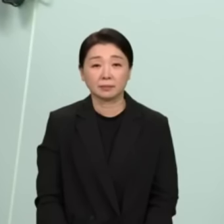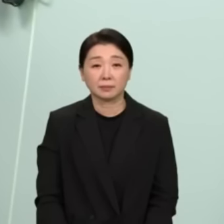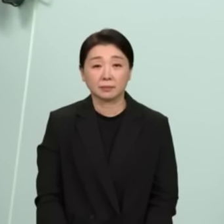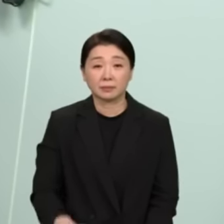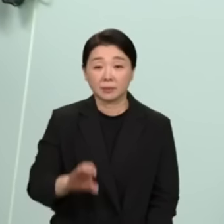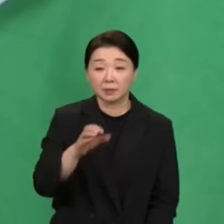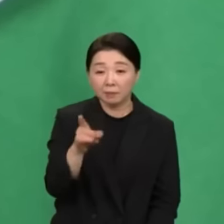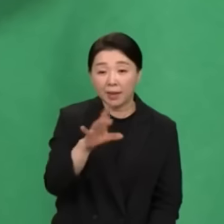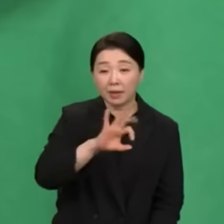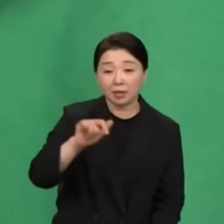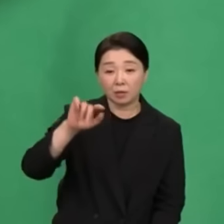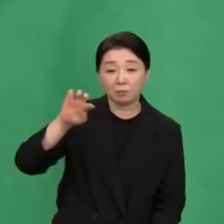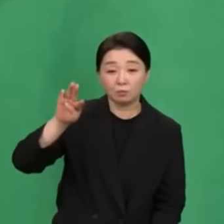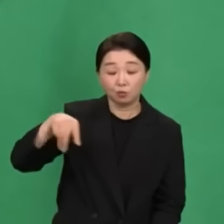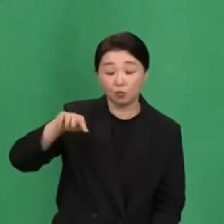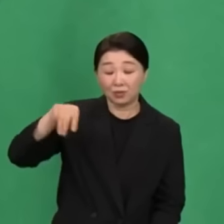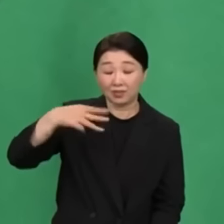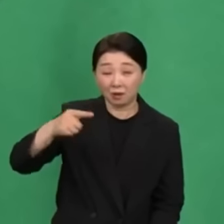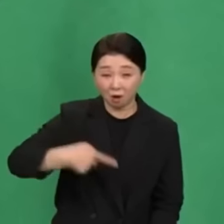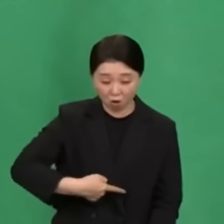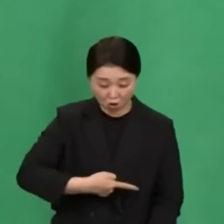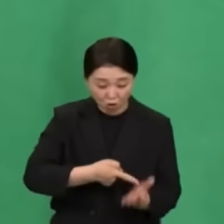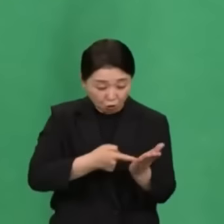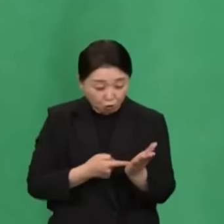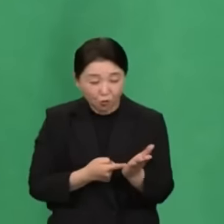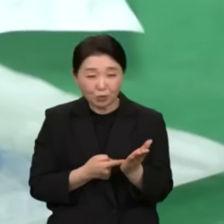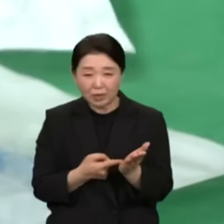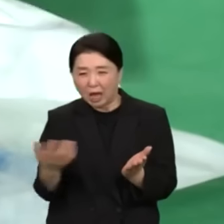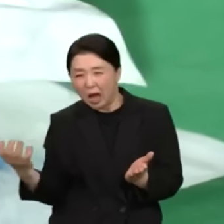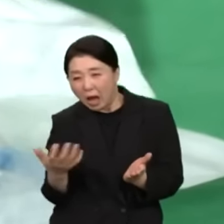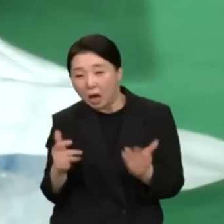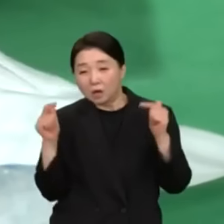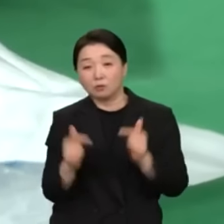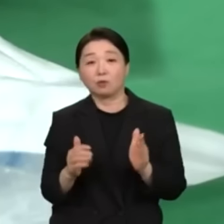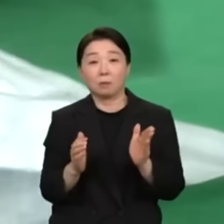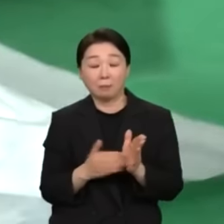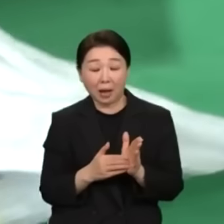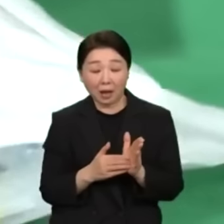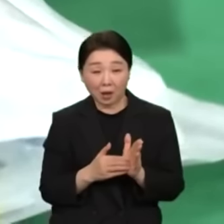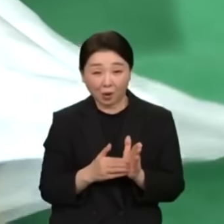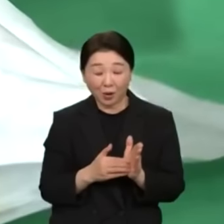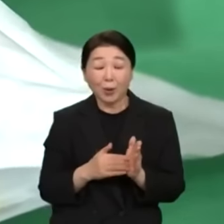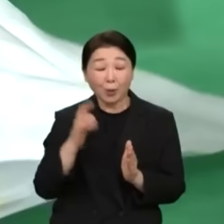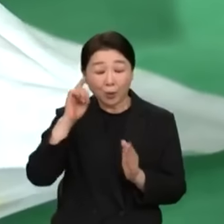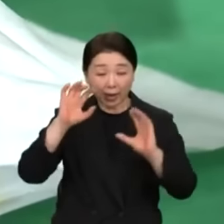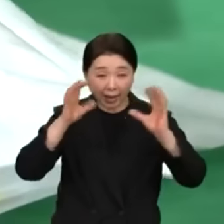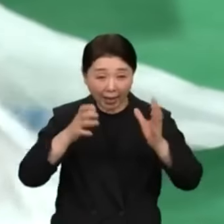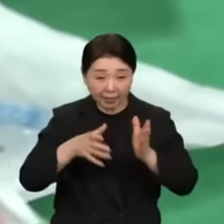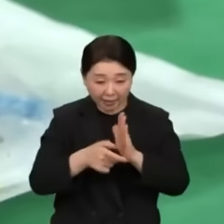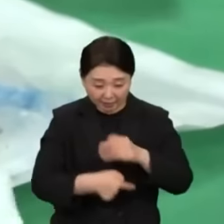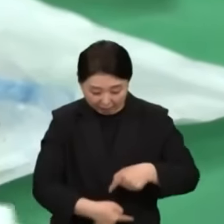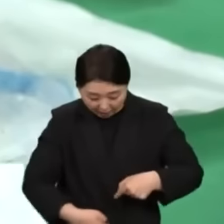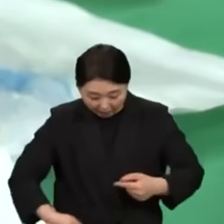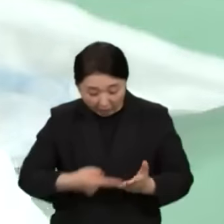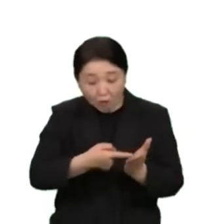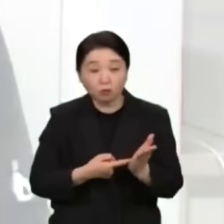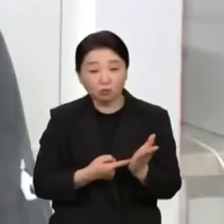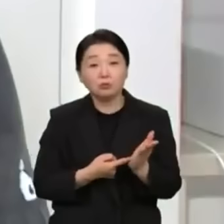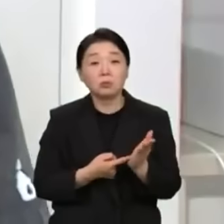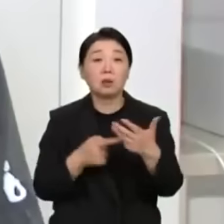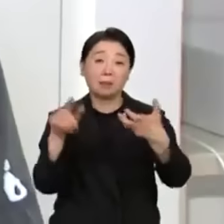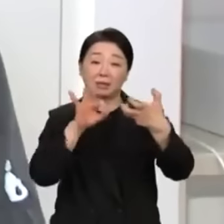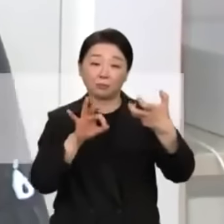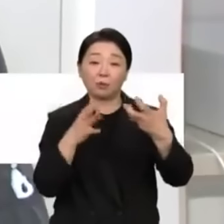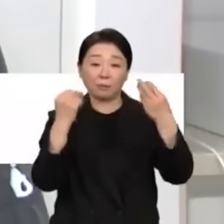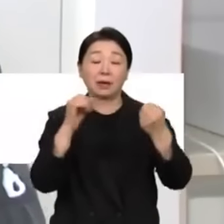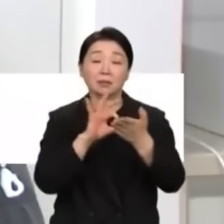페인버스터는 수술 부위 통증을 줄이는 데 도움이 되는 기술로 제왕절개술에서 쓰이는 비중이 80%가 넘습니다. 통증이